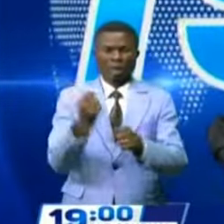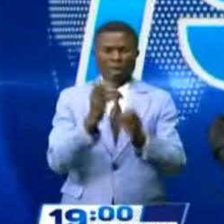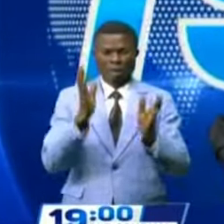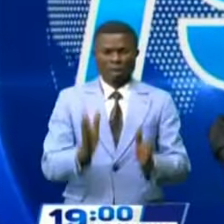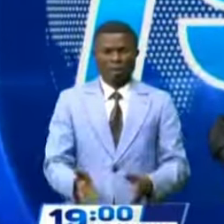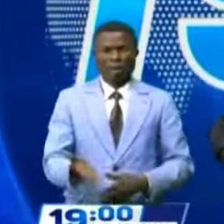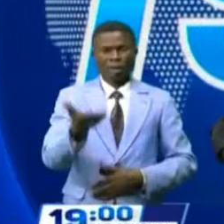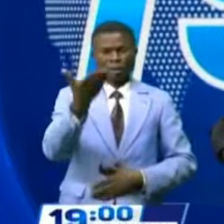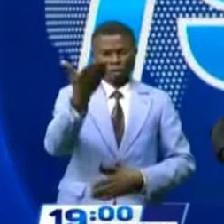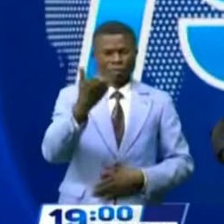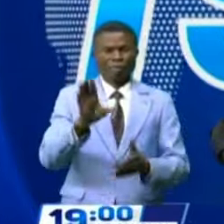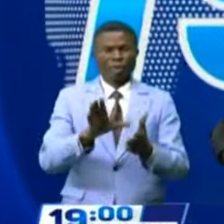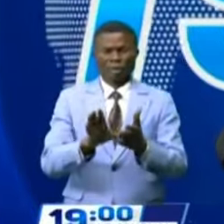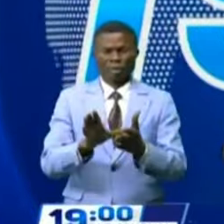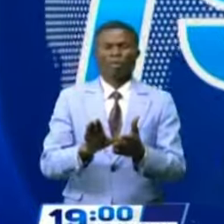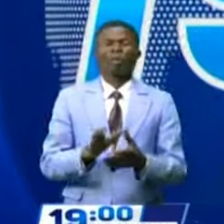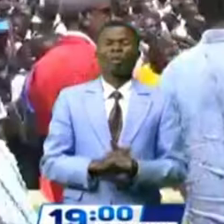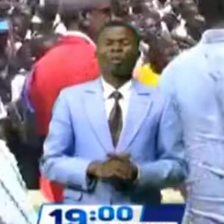Commenteur Mamita Bangoulou.